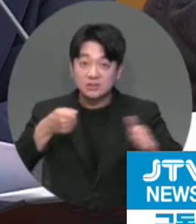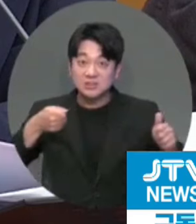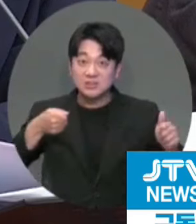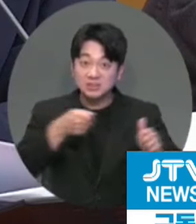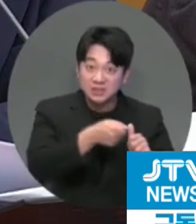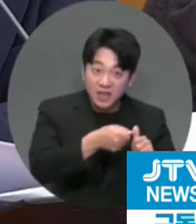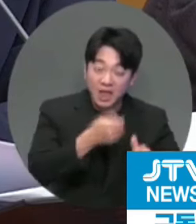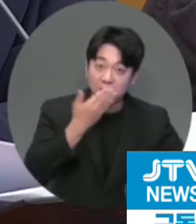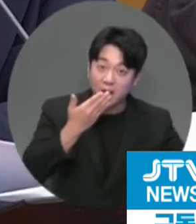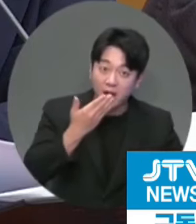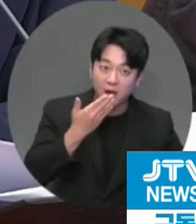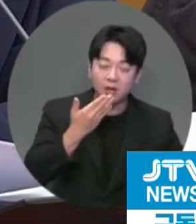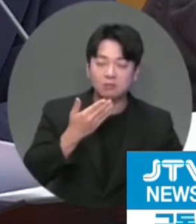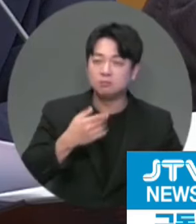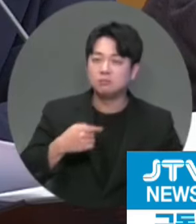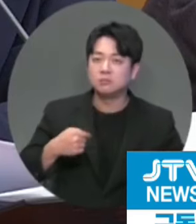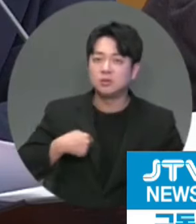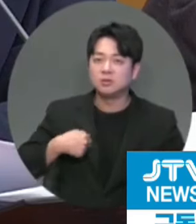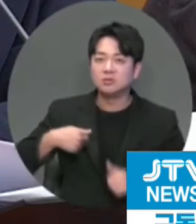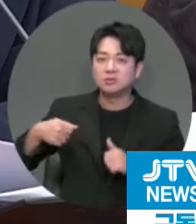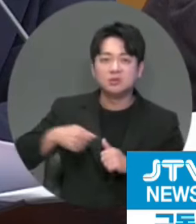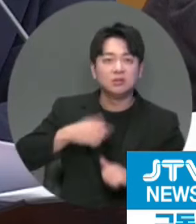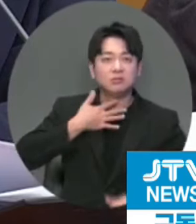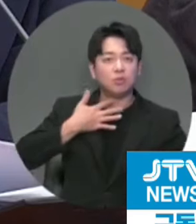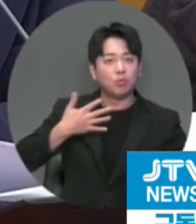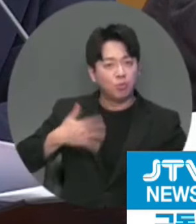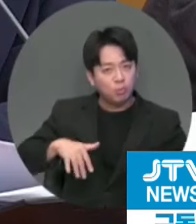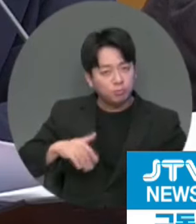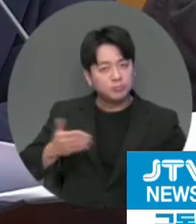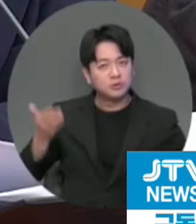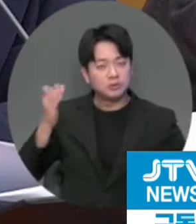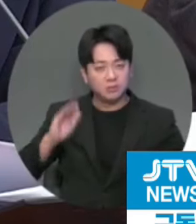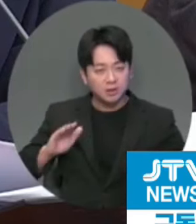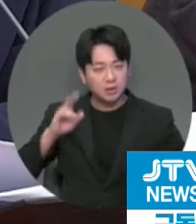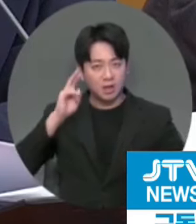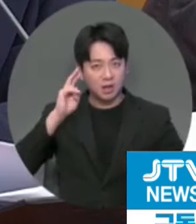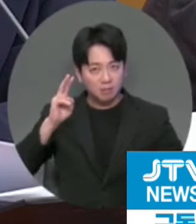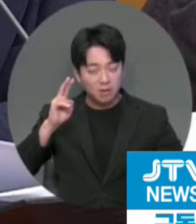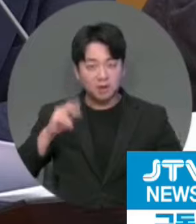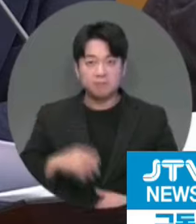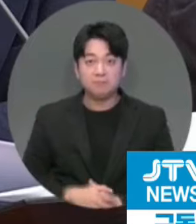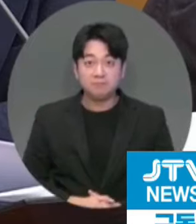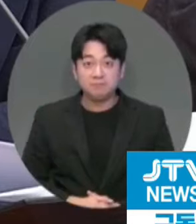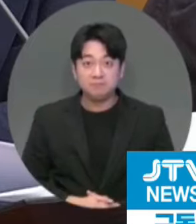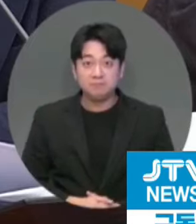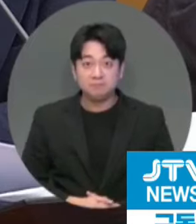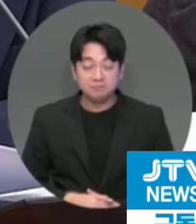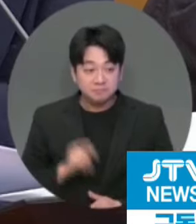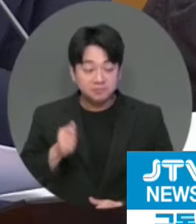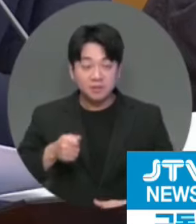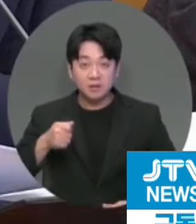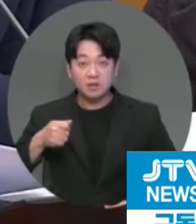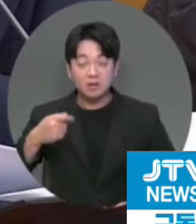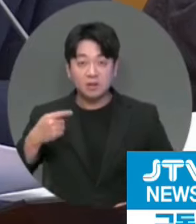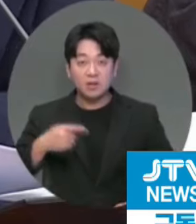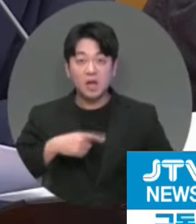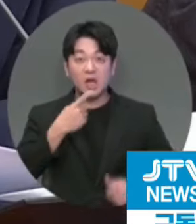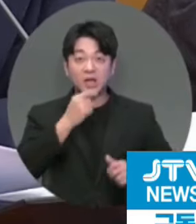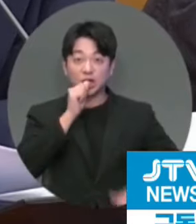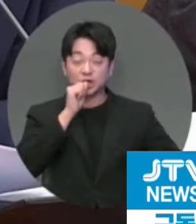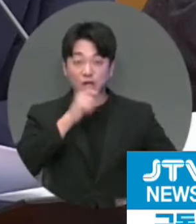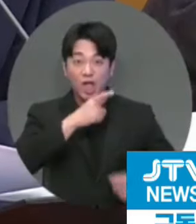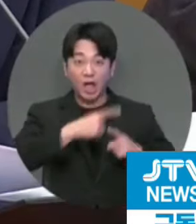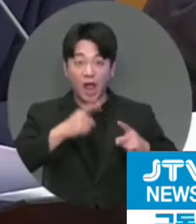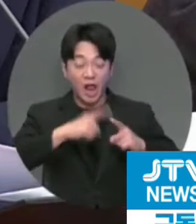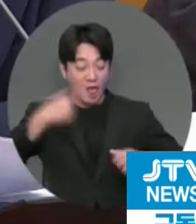저도 찔려보지도 않아서 모르겠는데, 안에 방검 소재가 있기 때문에 피멍 정도는 들것 같습니다. 다른 부분은